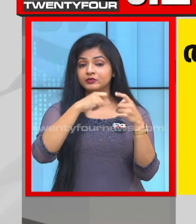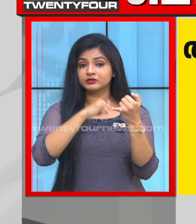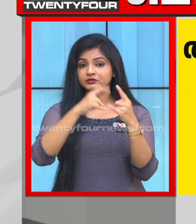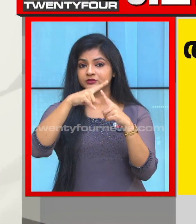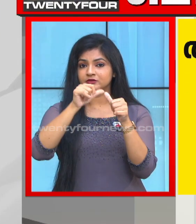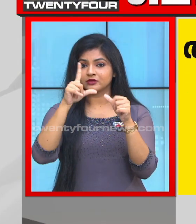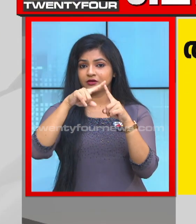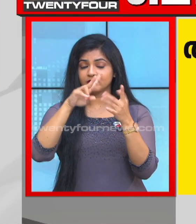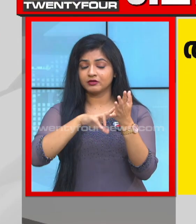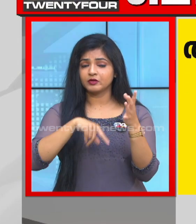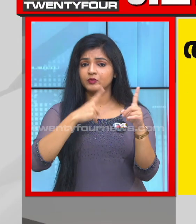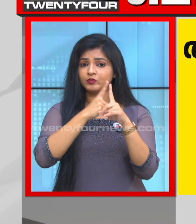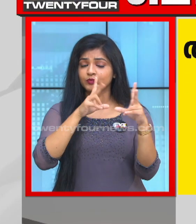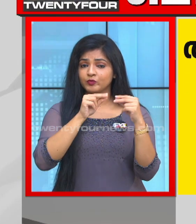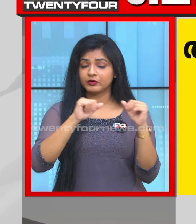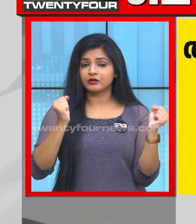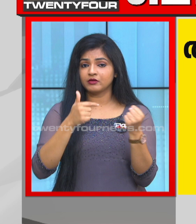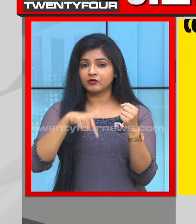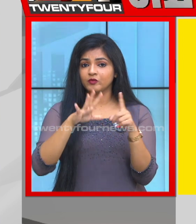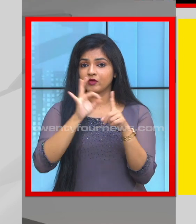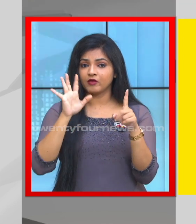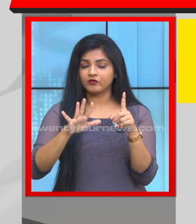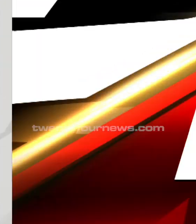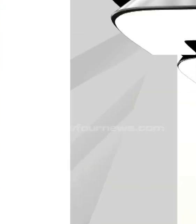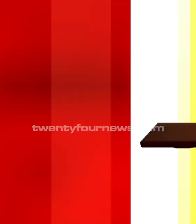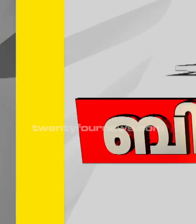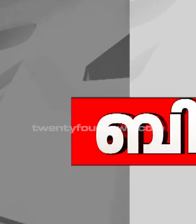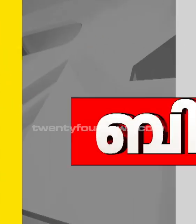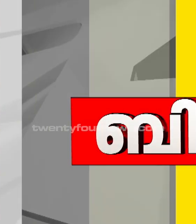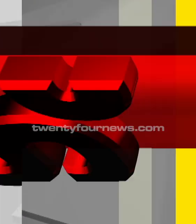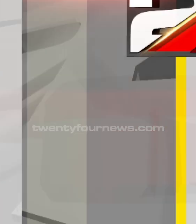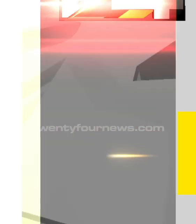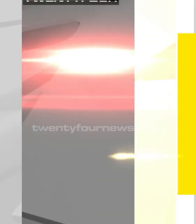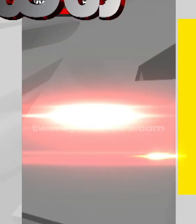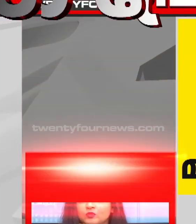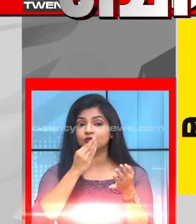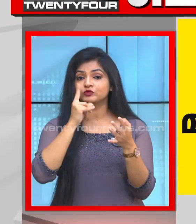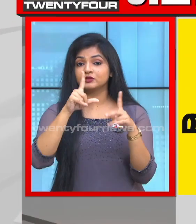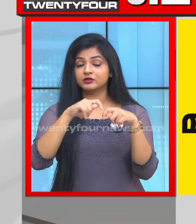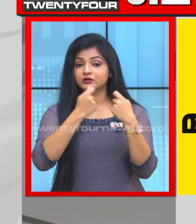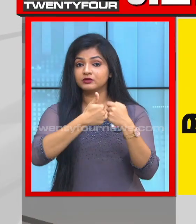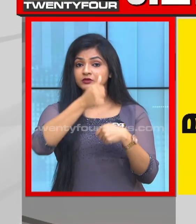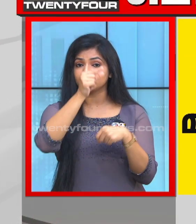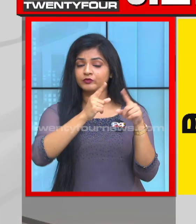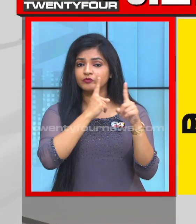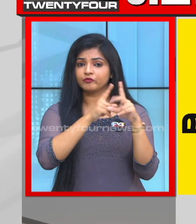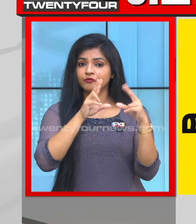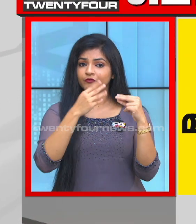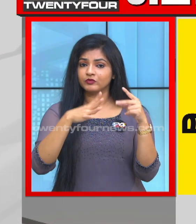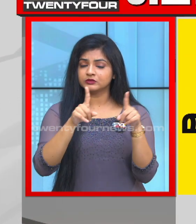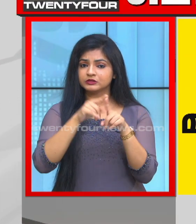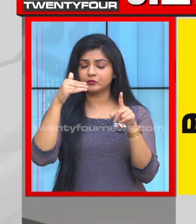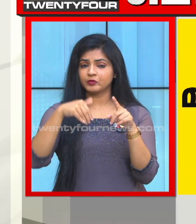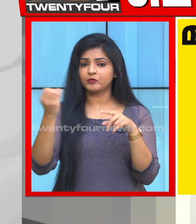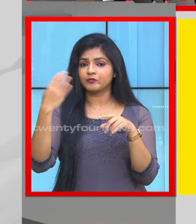കൂടിക്കാഴ്ചയ്ക്കുള്ള ശ്രമം കൂടിയാണ് നിലവിൽ അവിടെ നടന്നുകൊണ്ടിരിക്കുന്നത്. തമിഴ്നാട്ടിലെ മുസ്ലിം ലീഗിന്റെ നേതാക്കളുമായും കൂടിക്കാഴ്ച നടത്തി എന്നുള്ള വിവരം നിലവിൽ